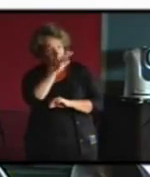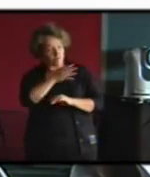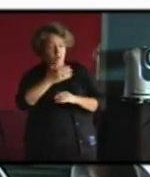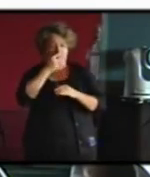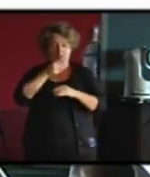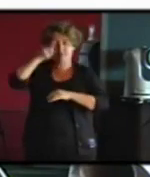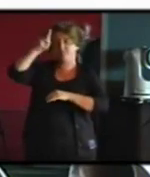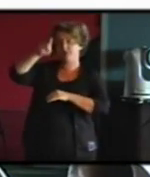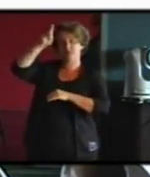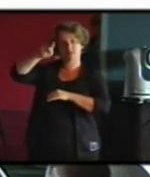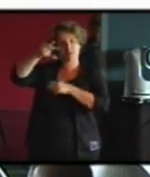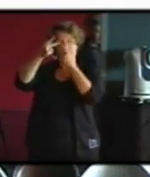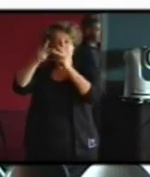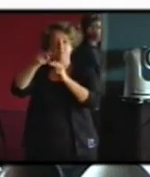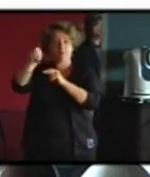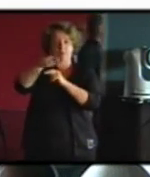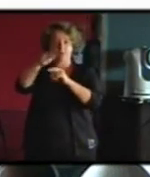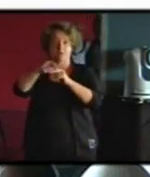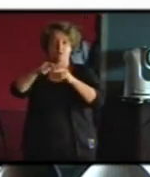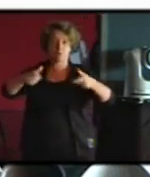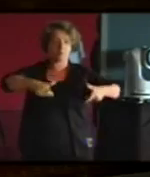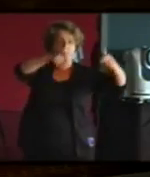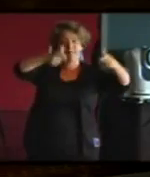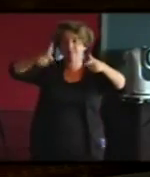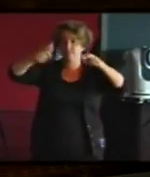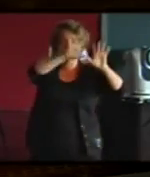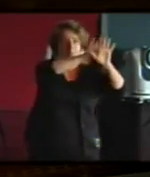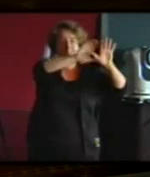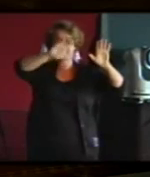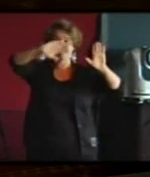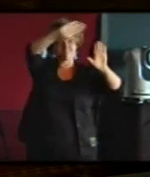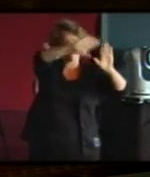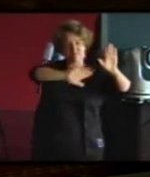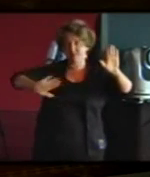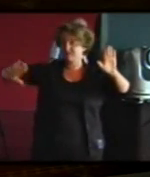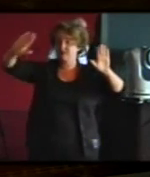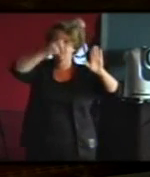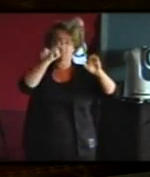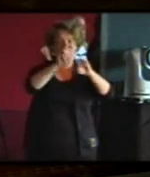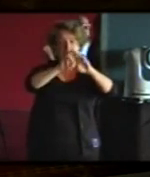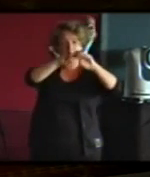Parce qu'à Paris, on a fait beaucoup de façadisme, justement, on détruit pratiquement tout, on garde juste une